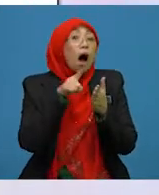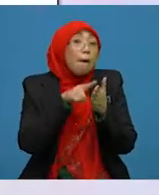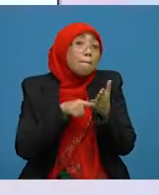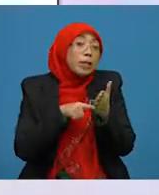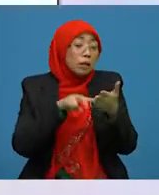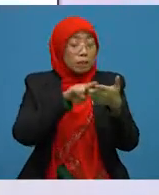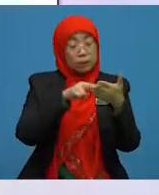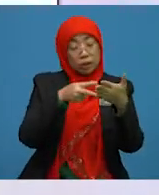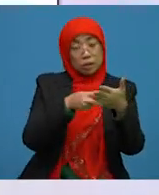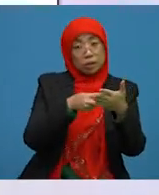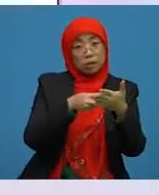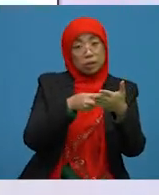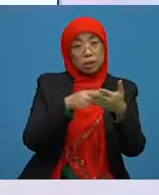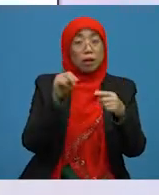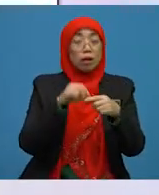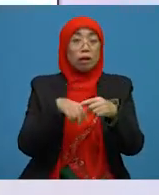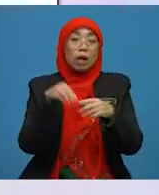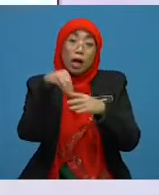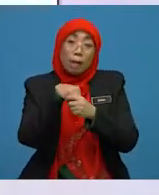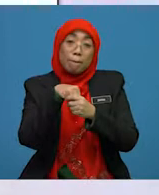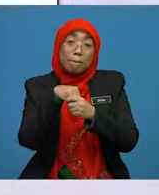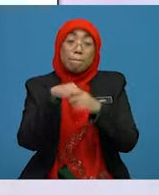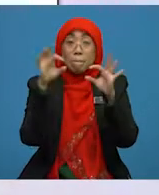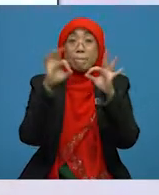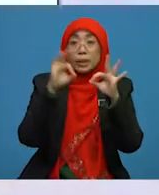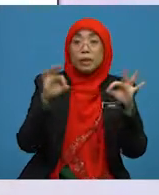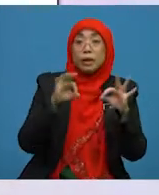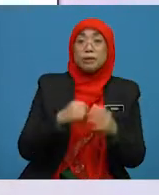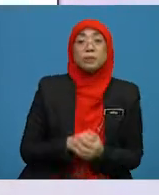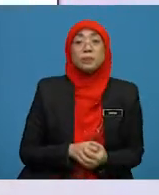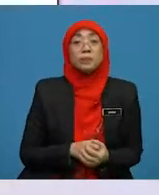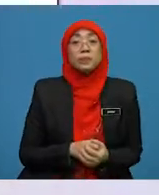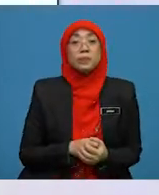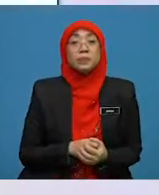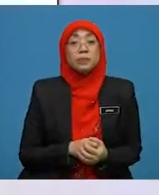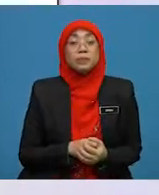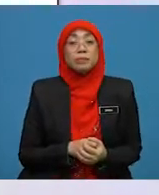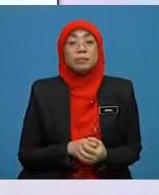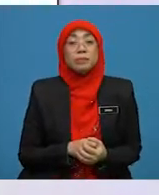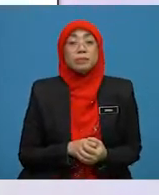Apakah istilah yang menepati definisi dalam petikan di atas?